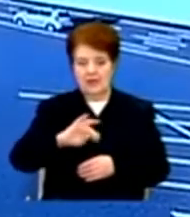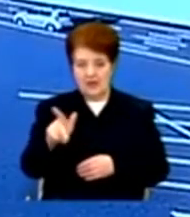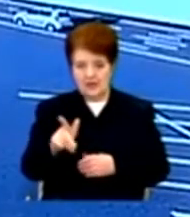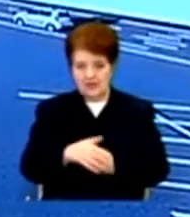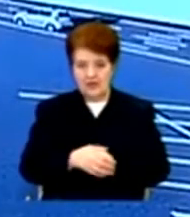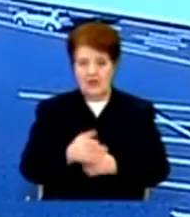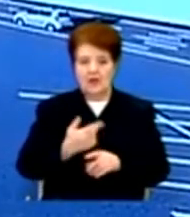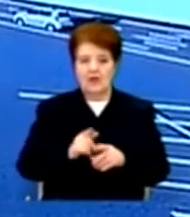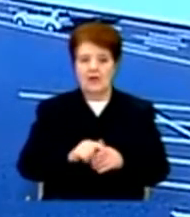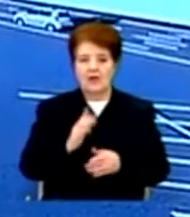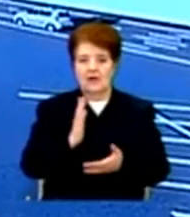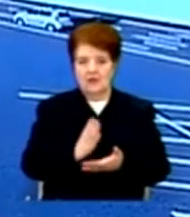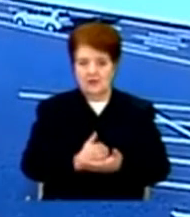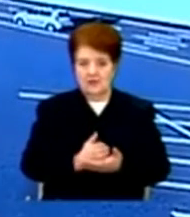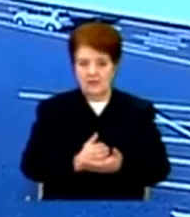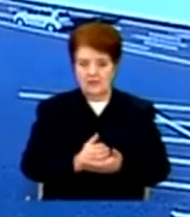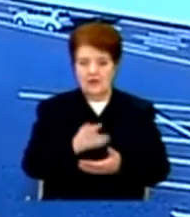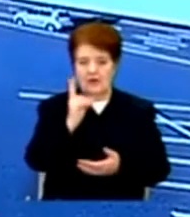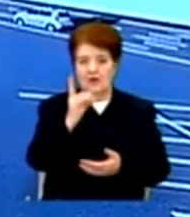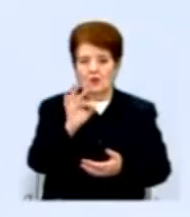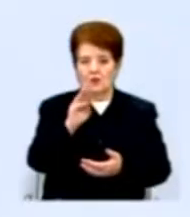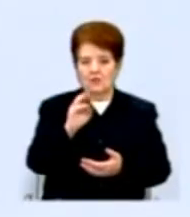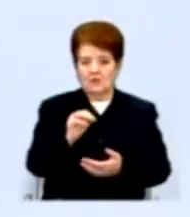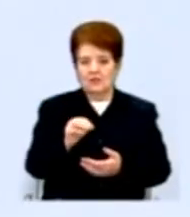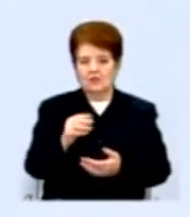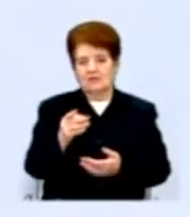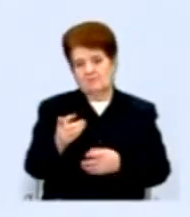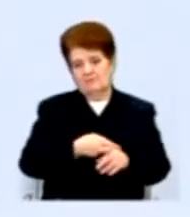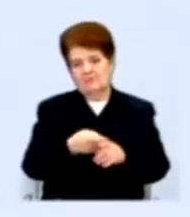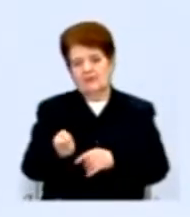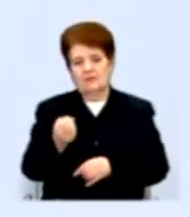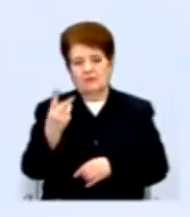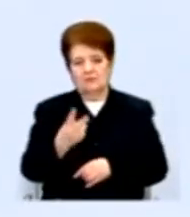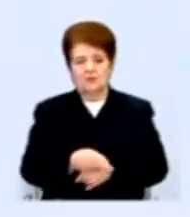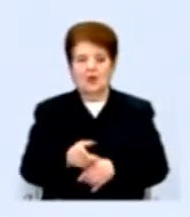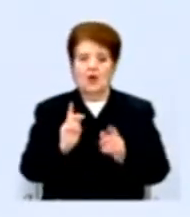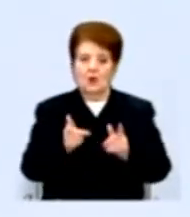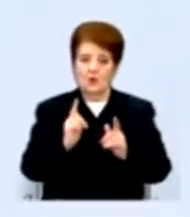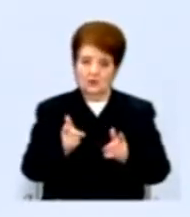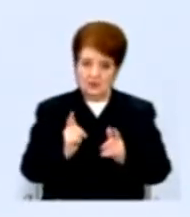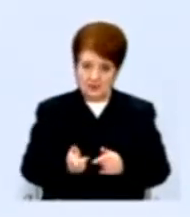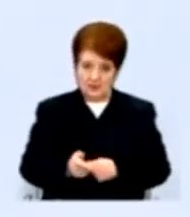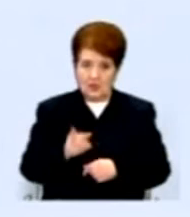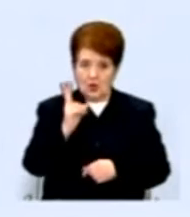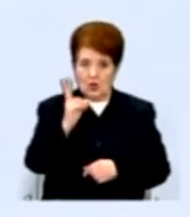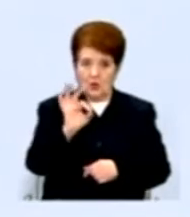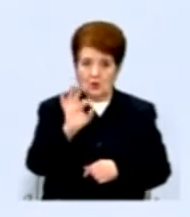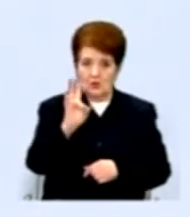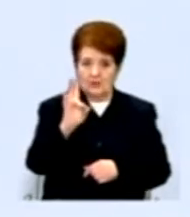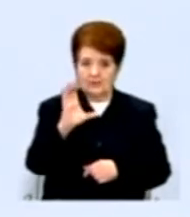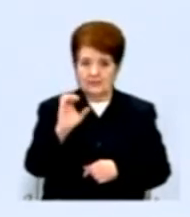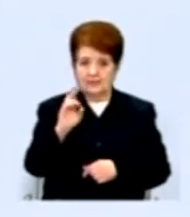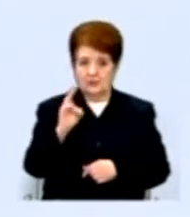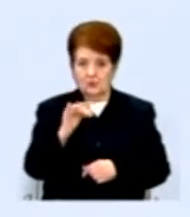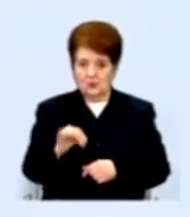0, care putem să îi coborâm până la cota minus 12 metri. Conform contractului de concesiune,